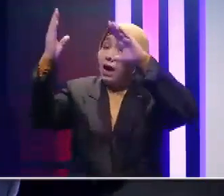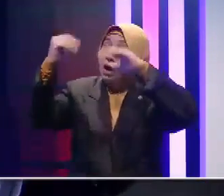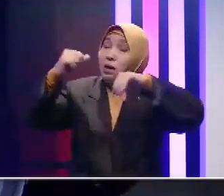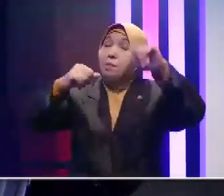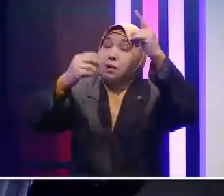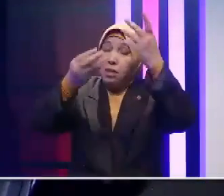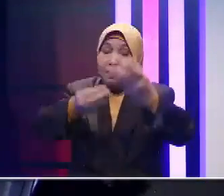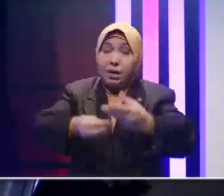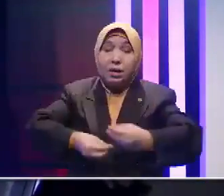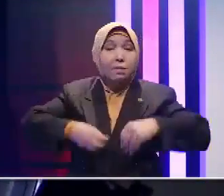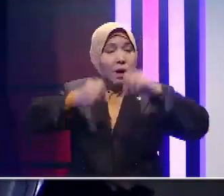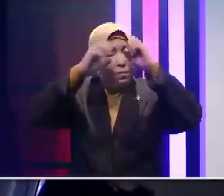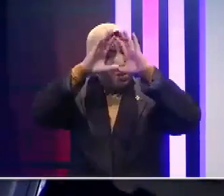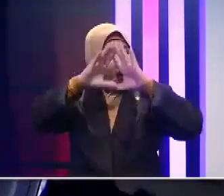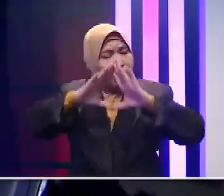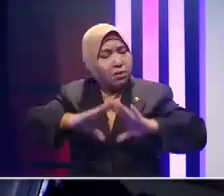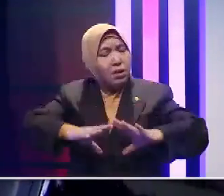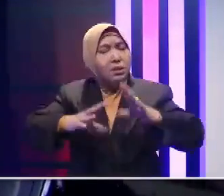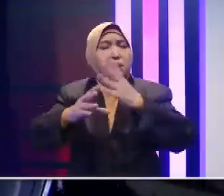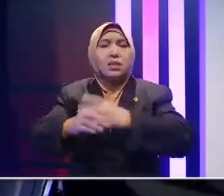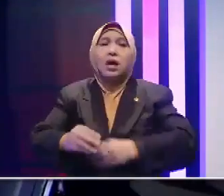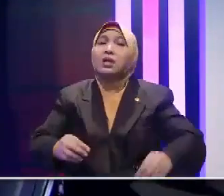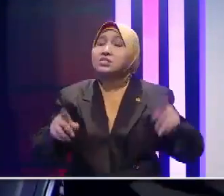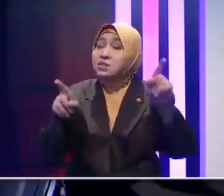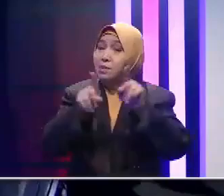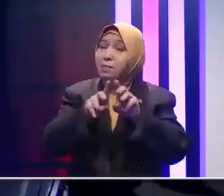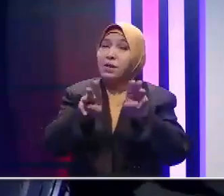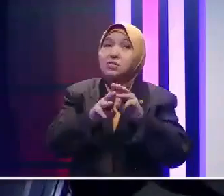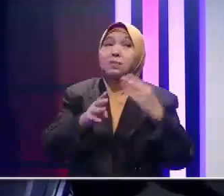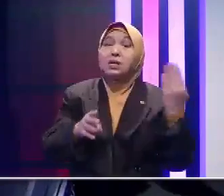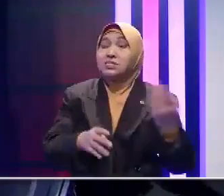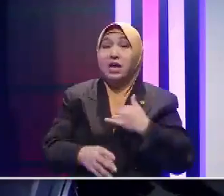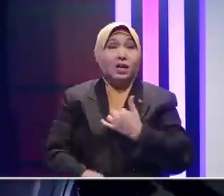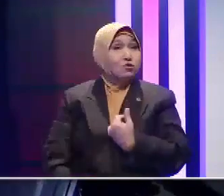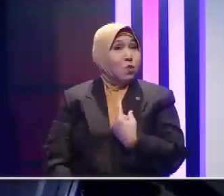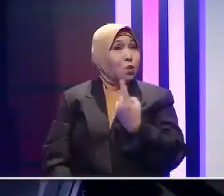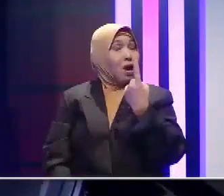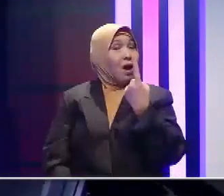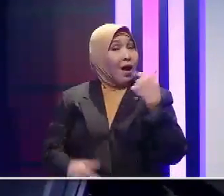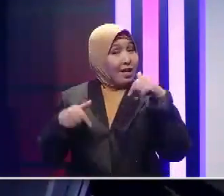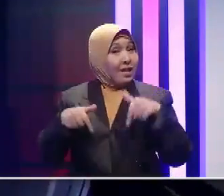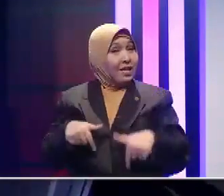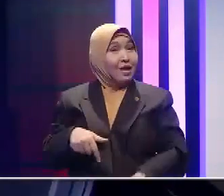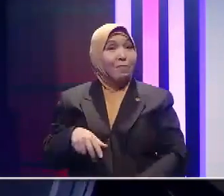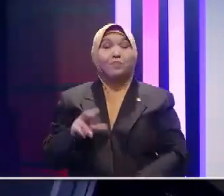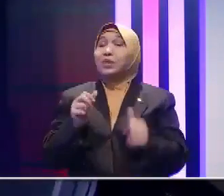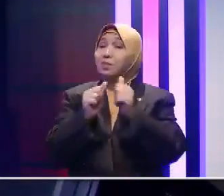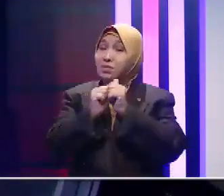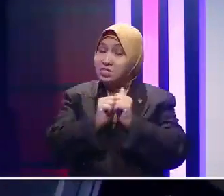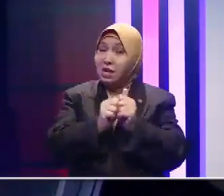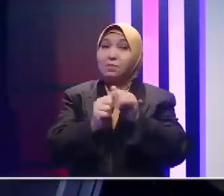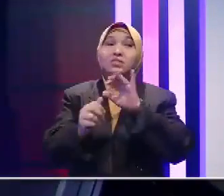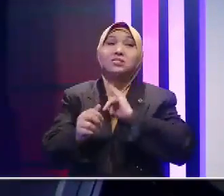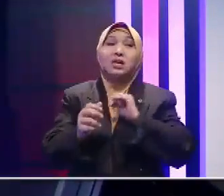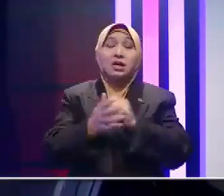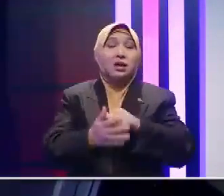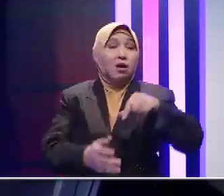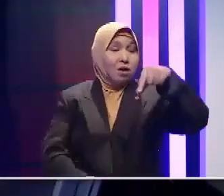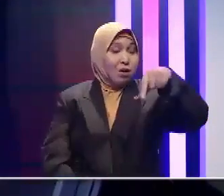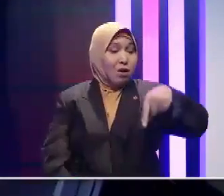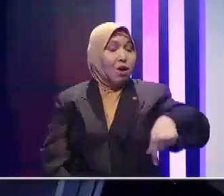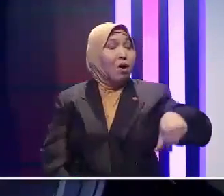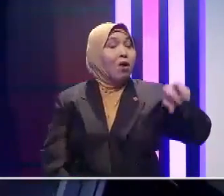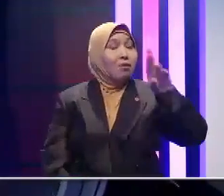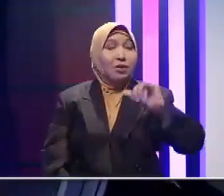Allah Ta'ala akan merahmati kita insya-Allah. Dan seperti biasa, saya tidak keseorangan hari ini. Bersama dengan saya qari yang